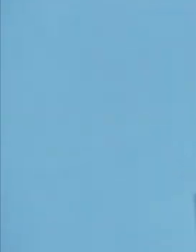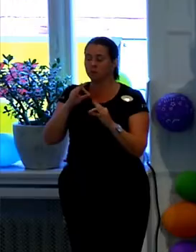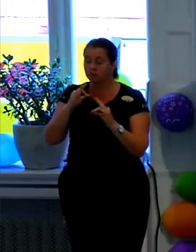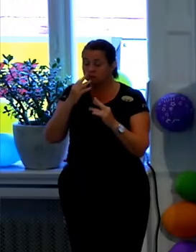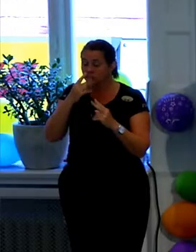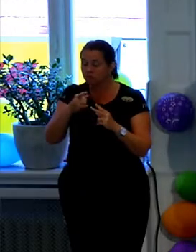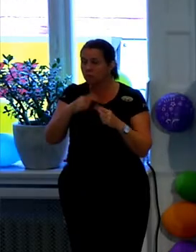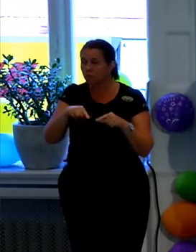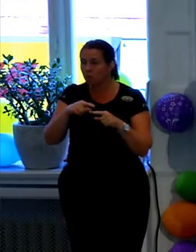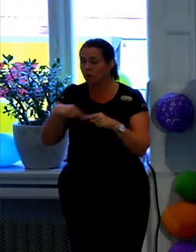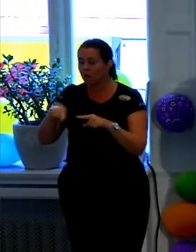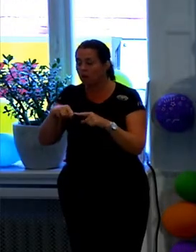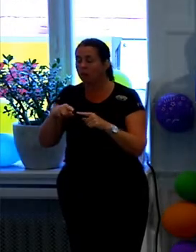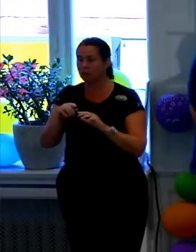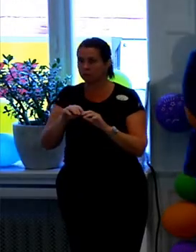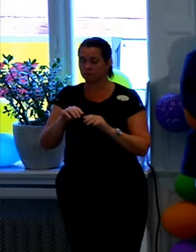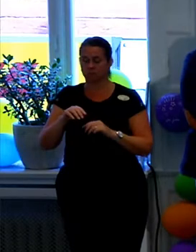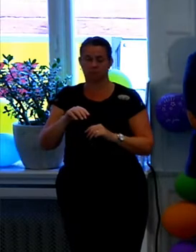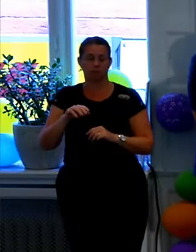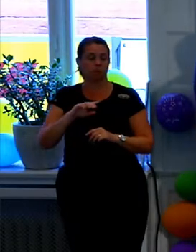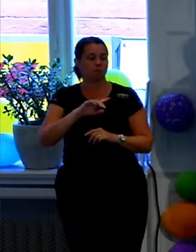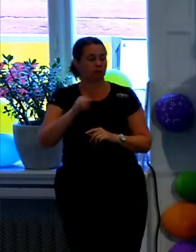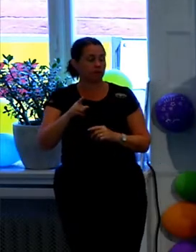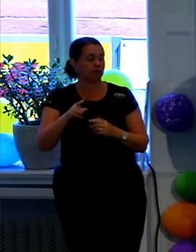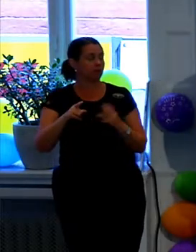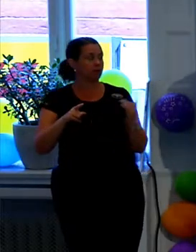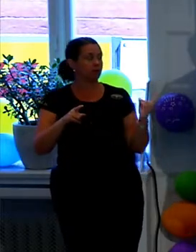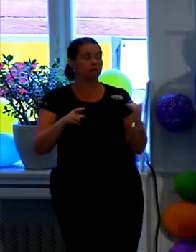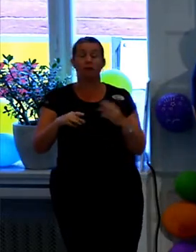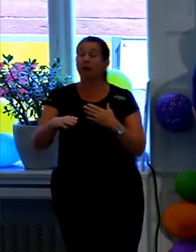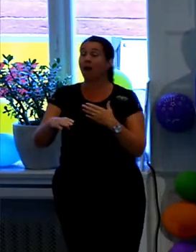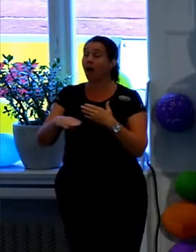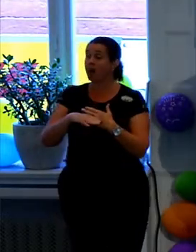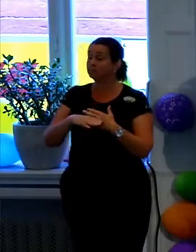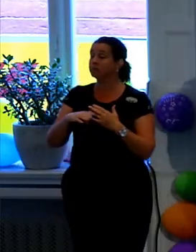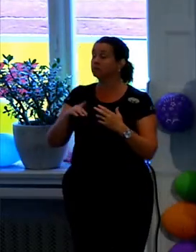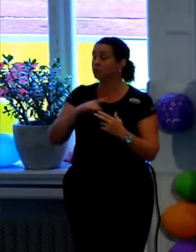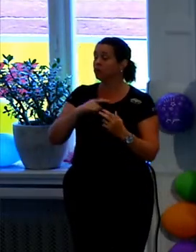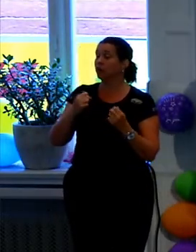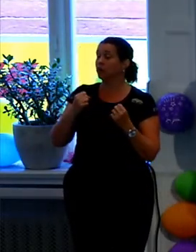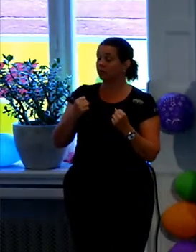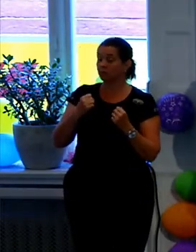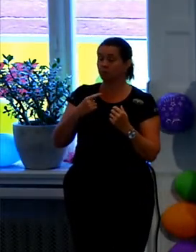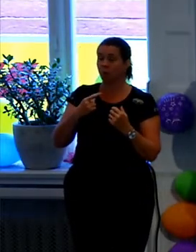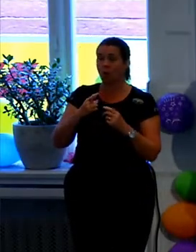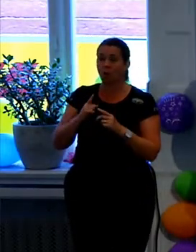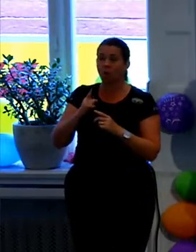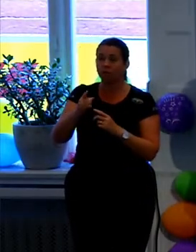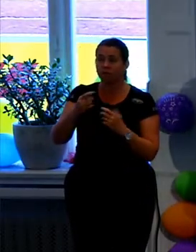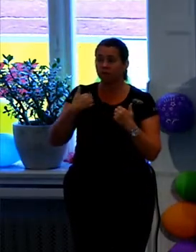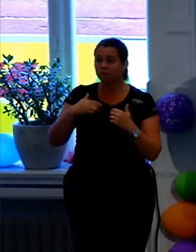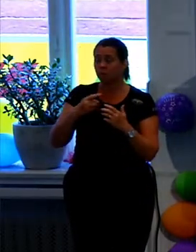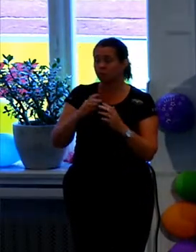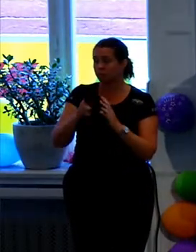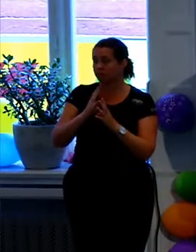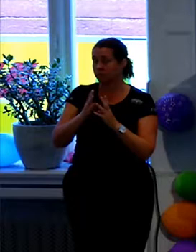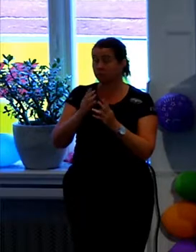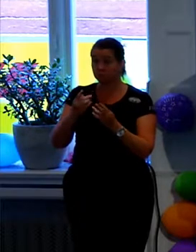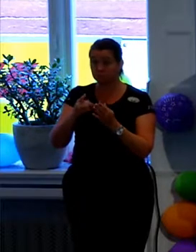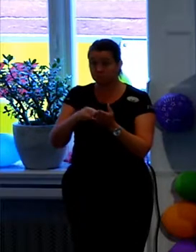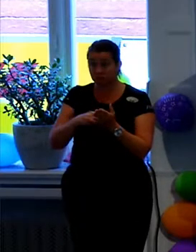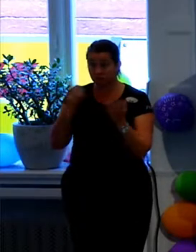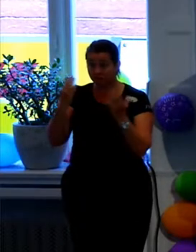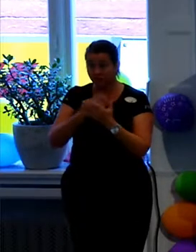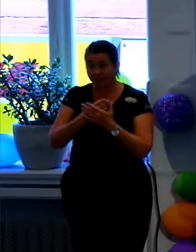nivån. Per? Hamnarna är också väldigt intressanta för långväga persontrafik, inte minst natttrafiken.